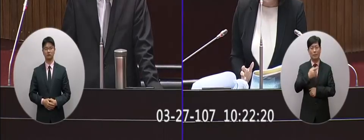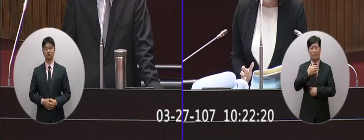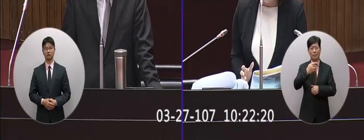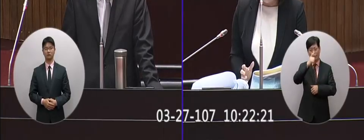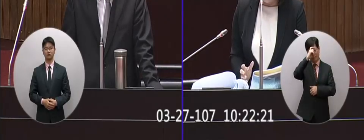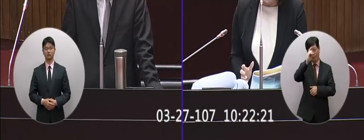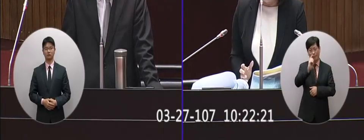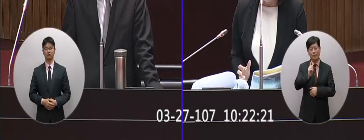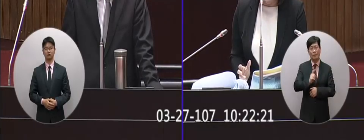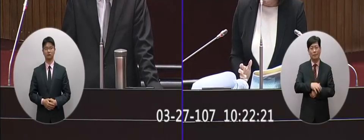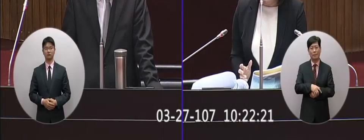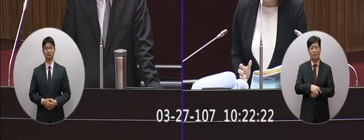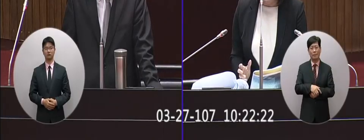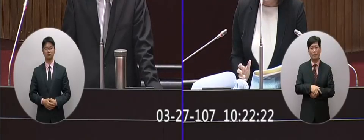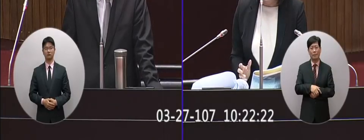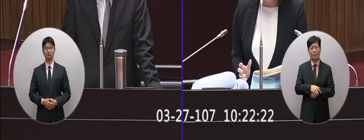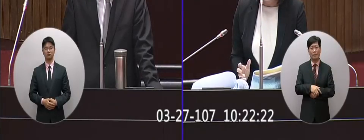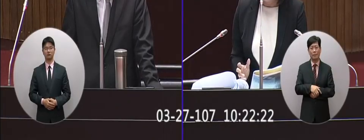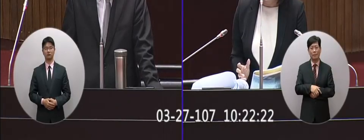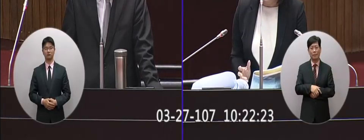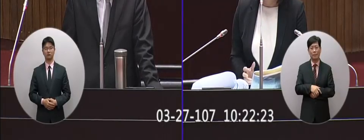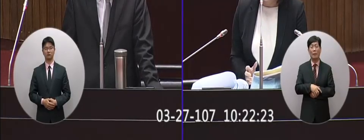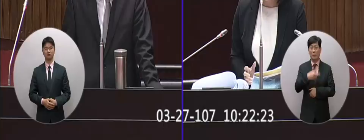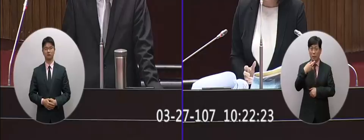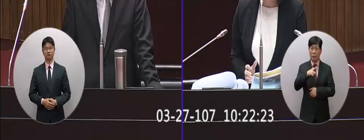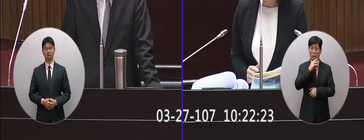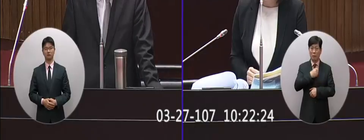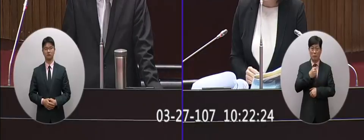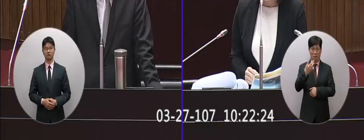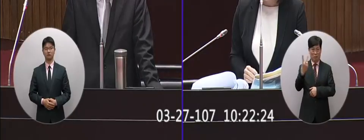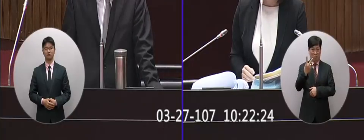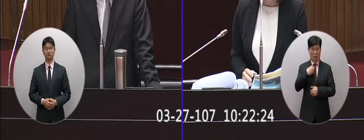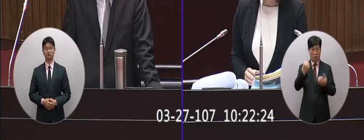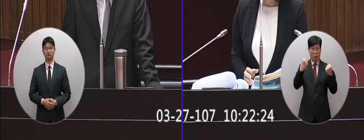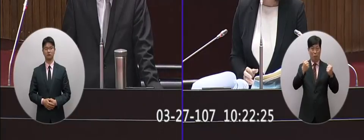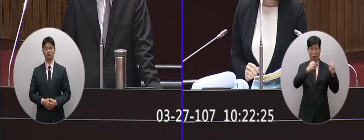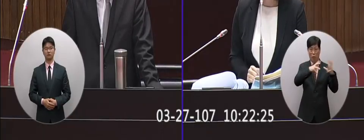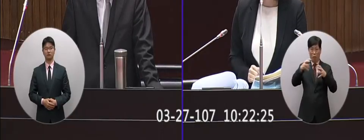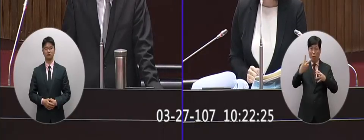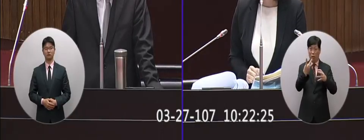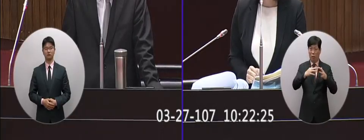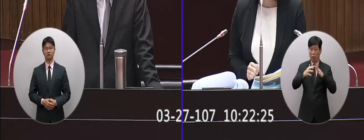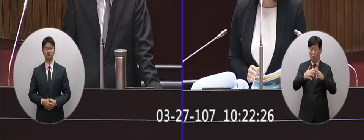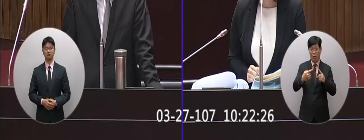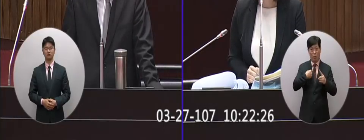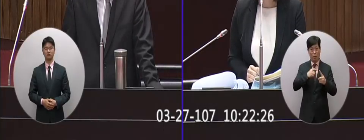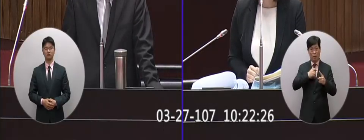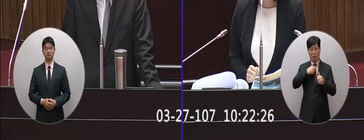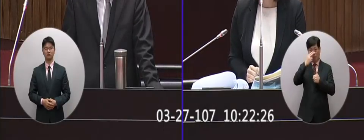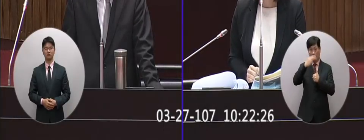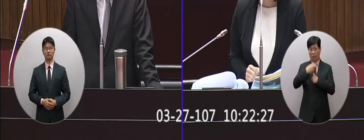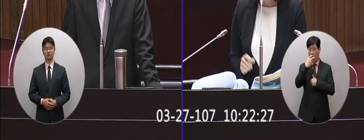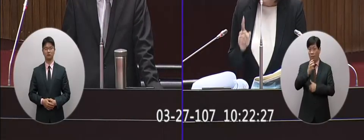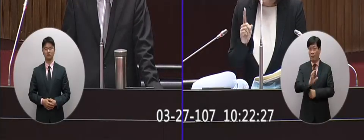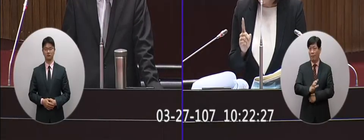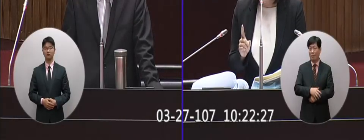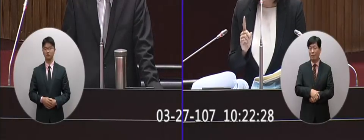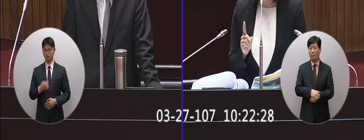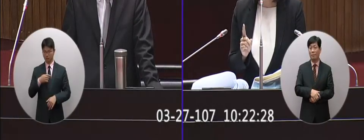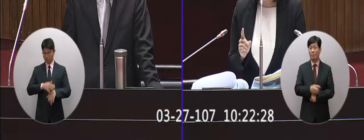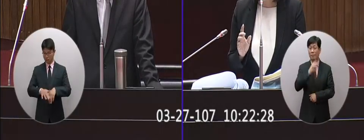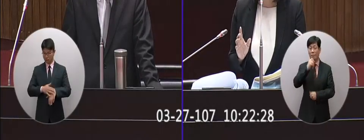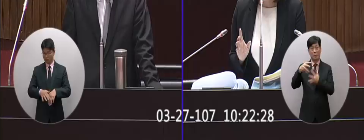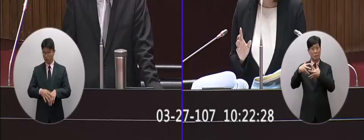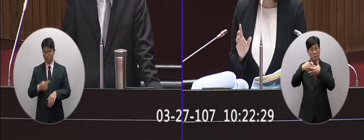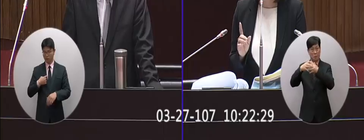希望的是，其实还有两只大象在打架，我们不要成为被牺牲的对象。 我们会 川